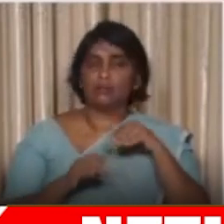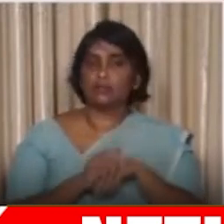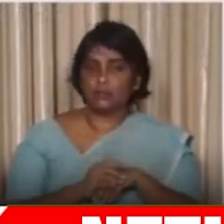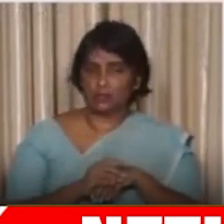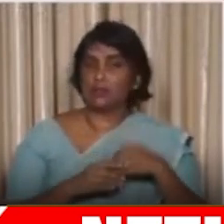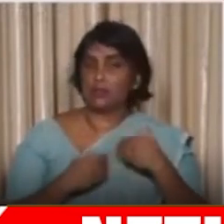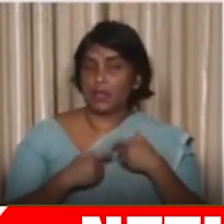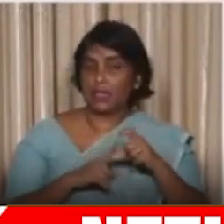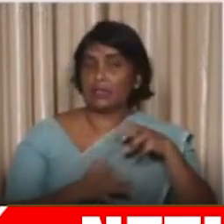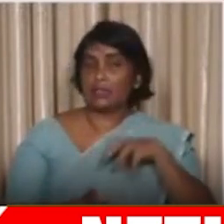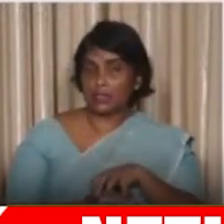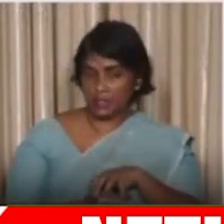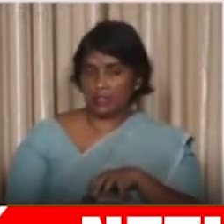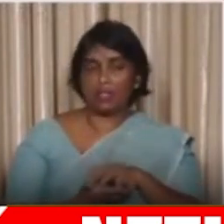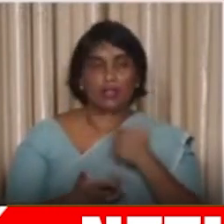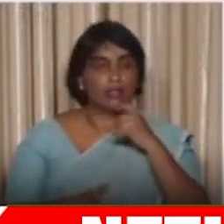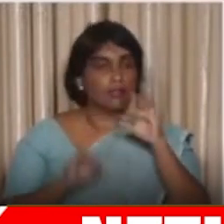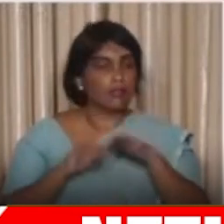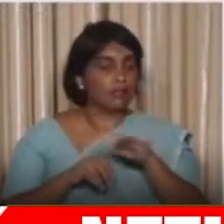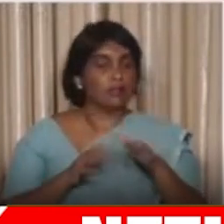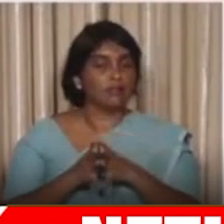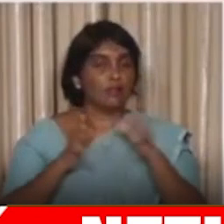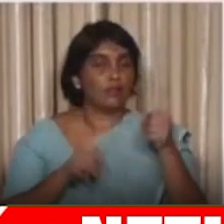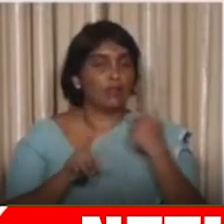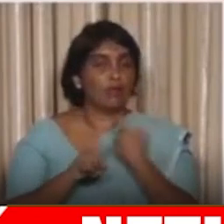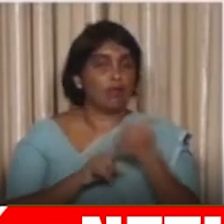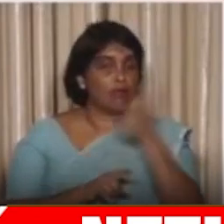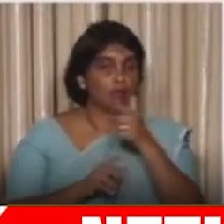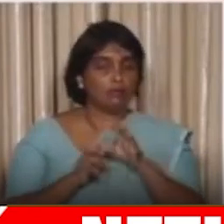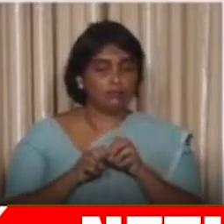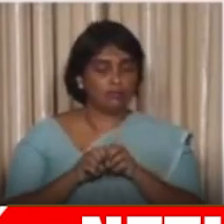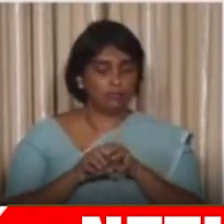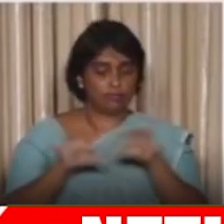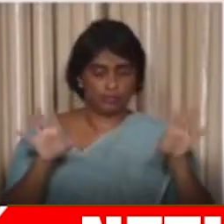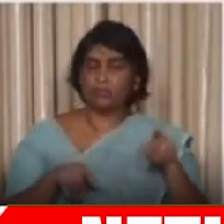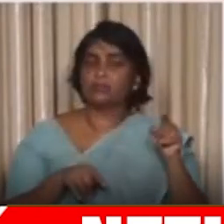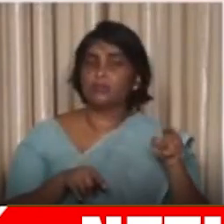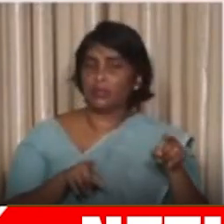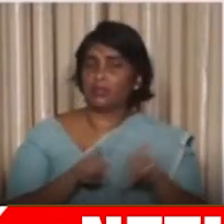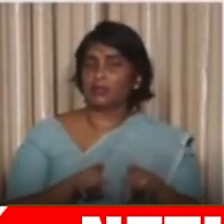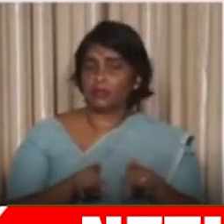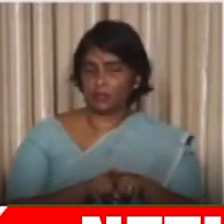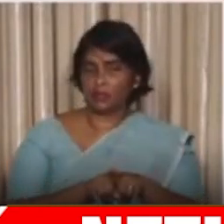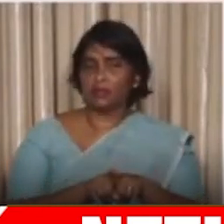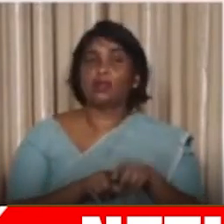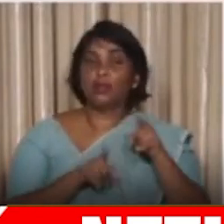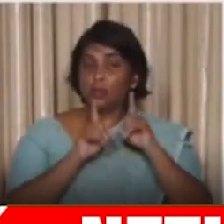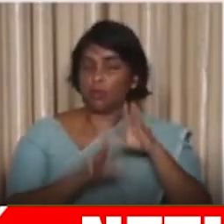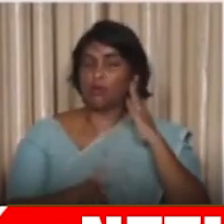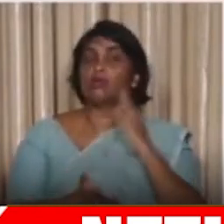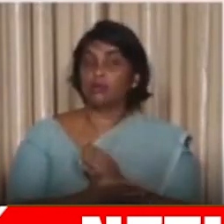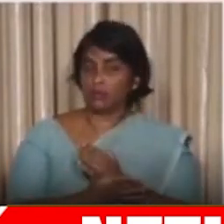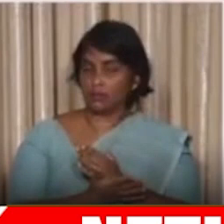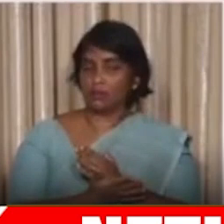මම මගේ දිස්ත්‍රික්කේ වතු ආශ්‍රිතව සීග්‍රයෙන් කසිප්පු පෙරීම වැඩි වෙලා තියෙනවා. ඒ නිසා මේව නවත්තන්නව